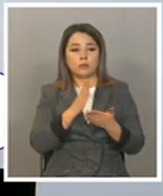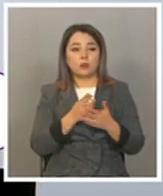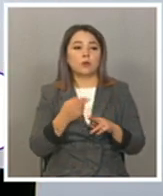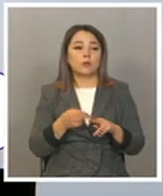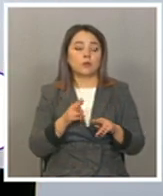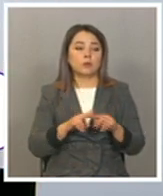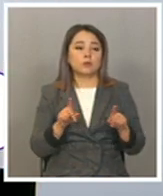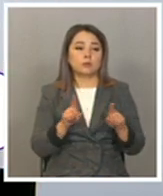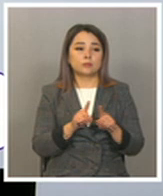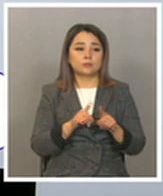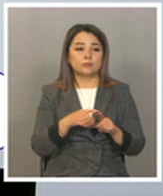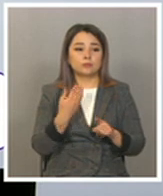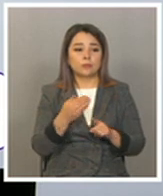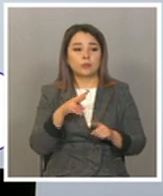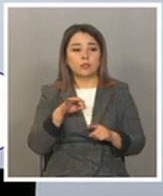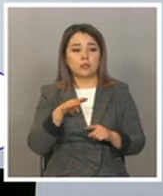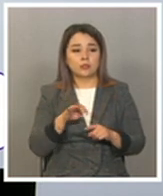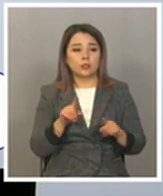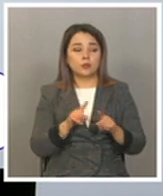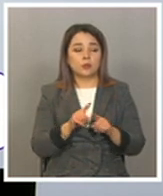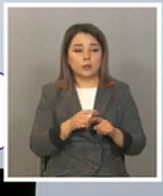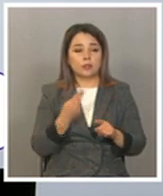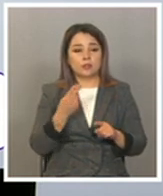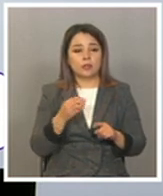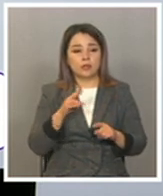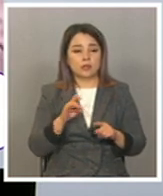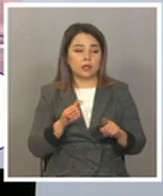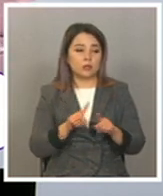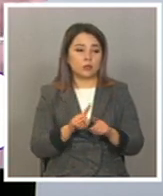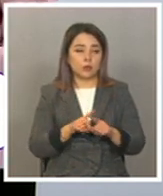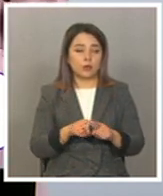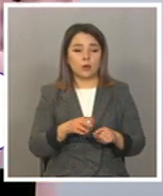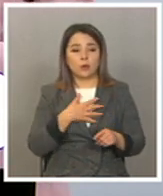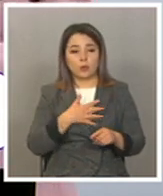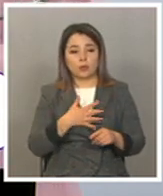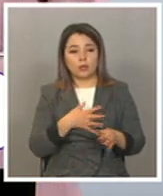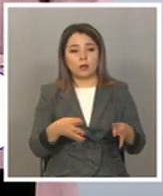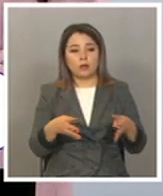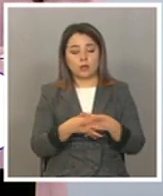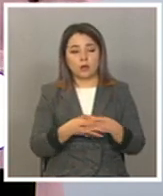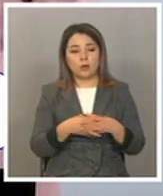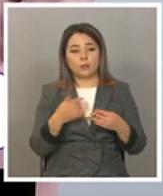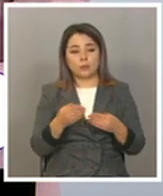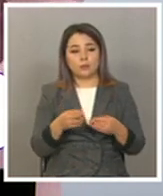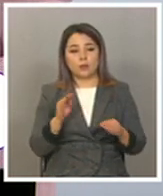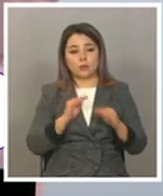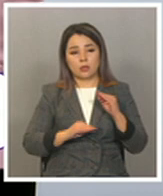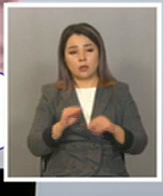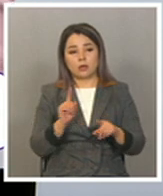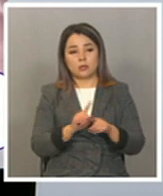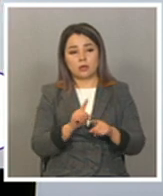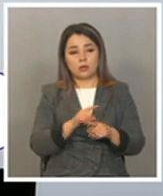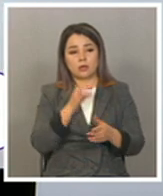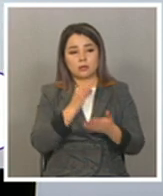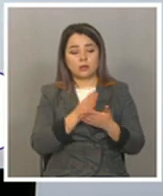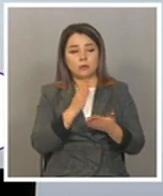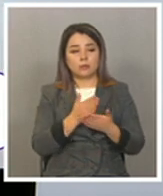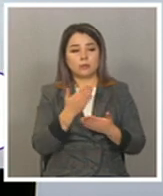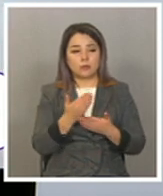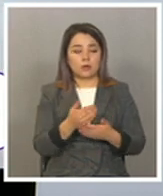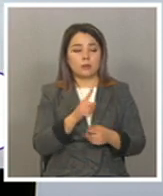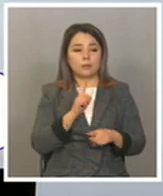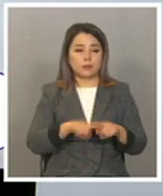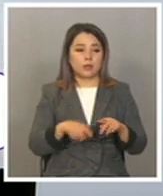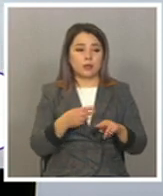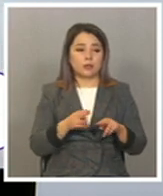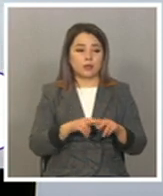жерде литийден цезийге дейінгі элементтердің оттекпен әрекеттесуін, яғни тотығуын қарастыратын болсақ, ең тез тотығатын